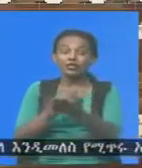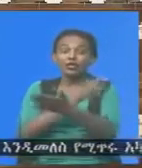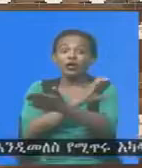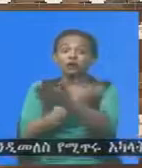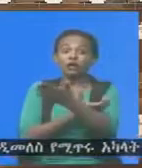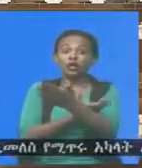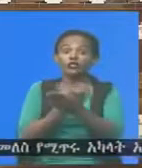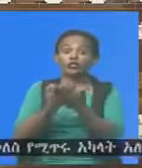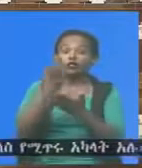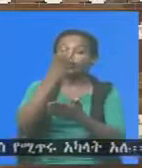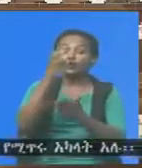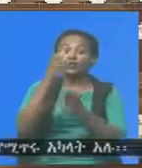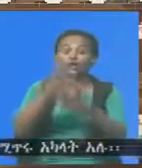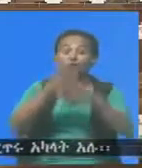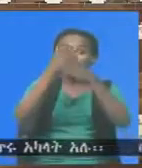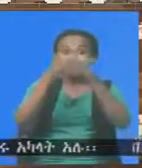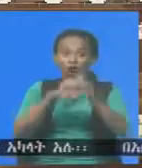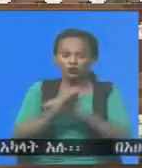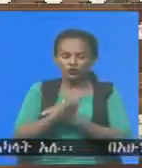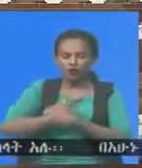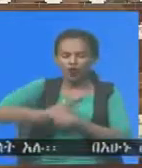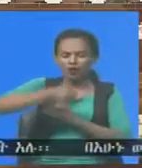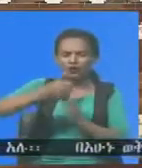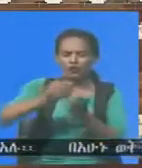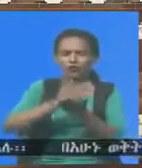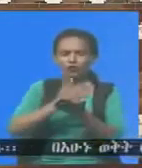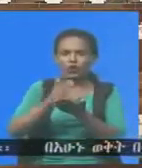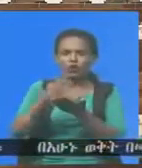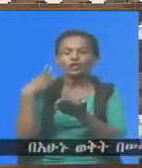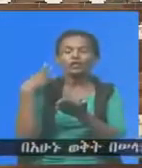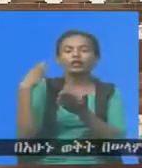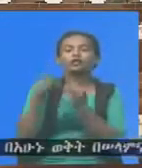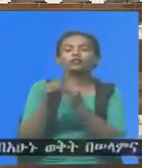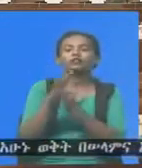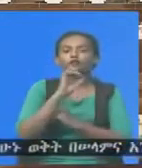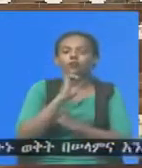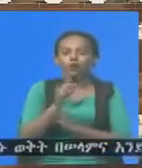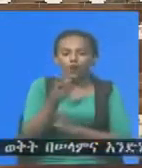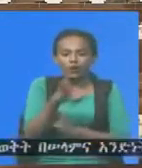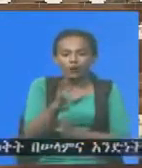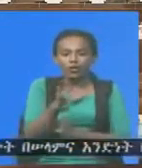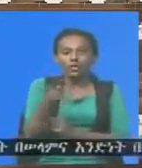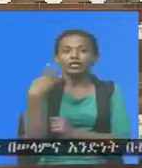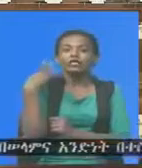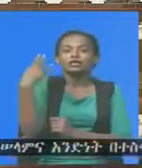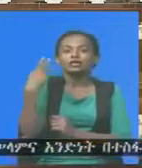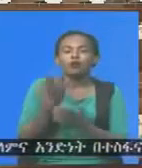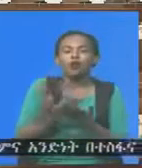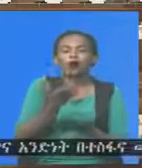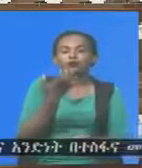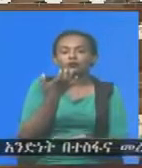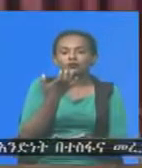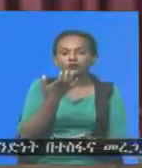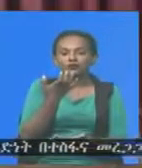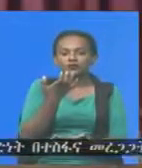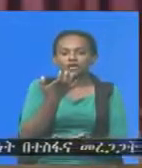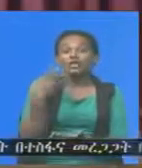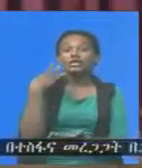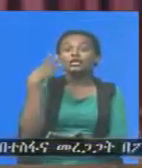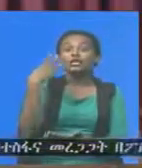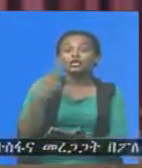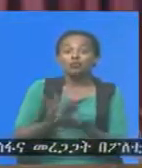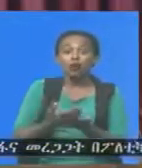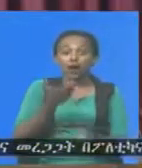ስርዓት ውስጥ ዋነኛው ተዋናይ የግል ዘርፍ ነው ወይም የግል ባለሀብት ነው። የግል